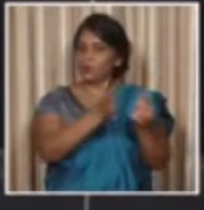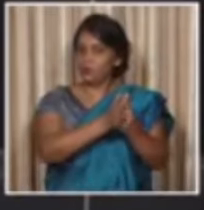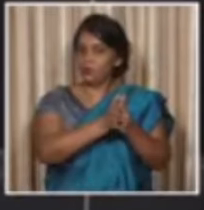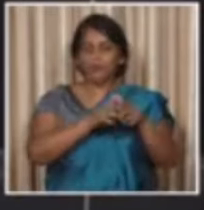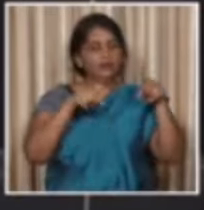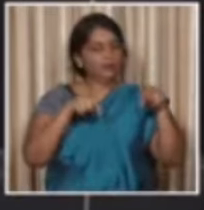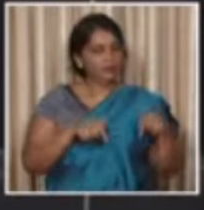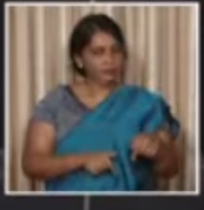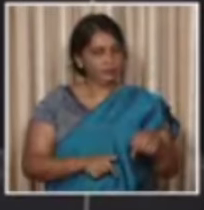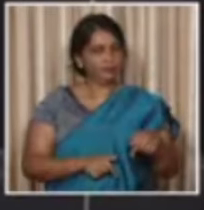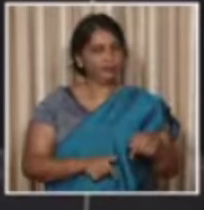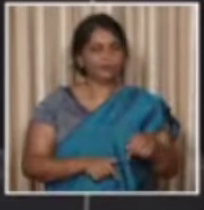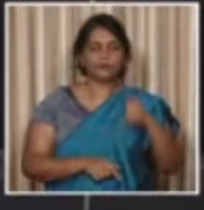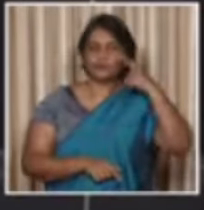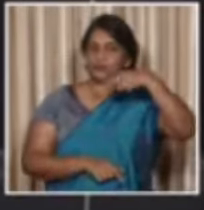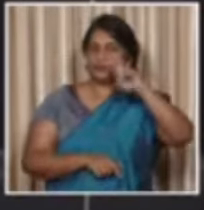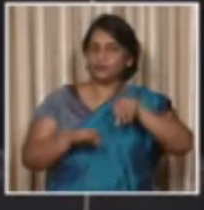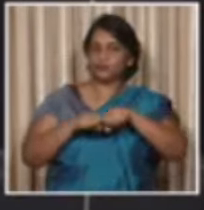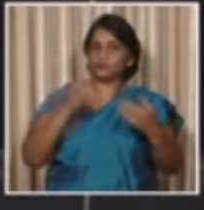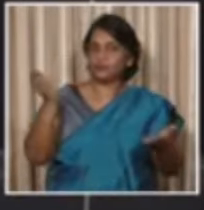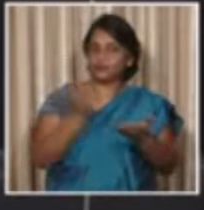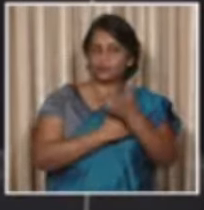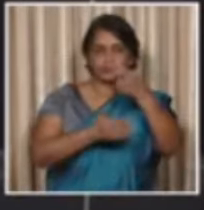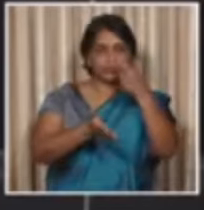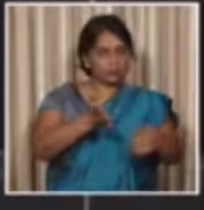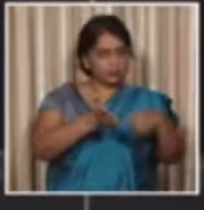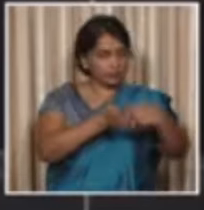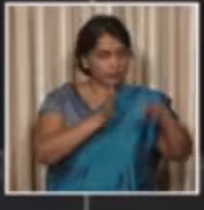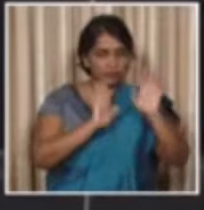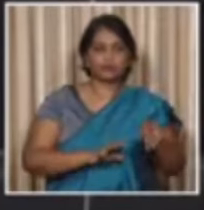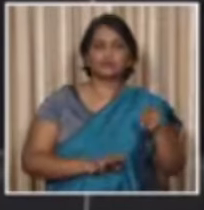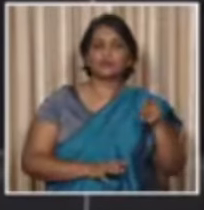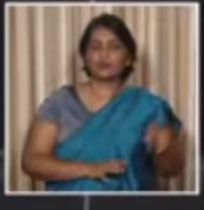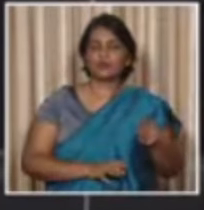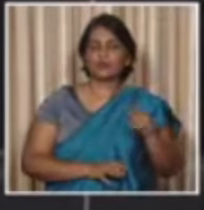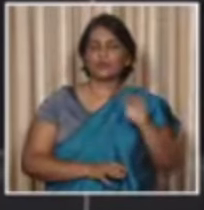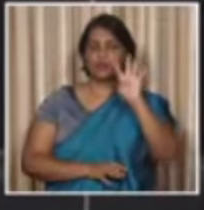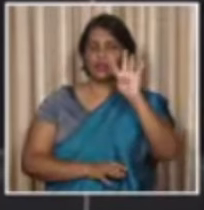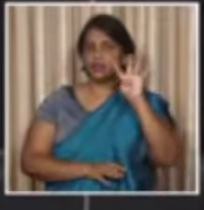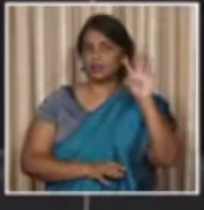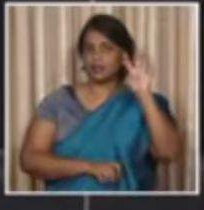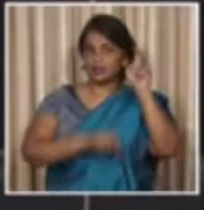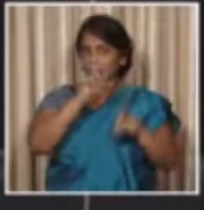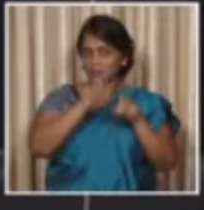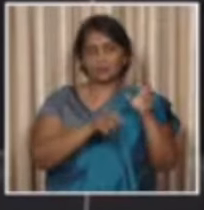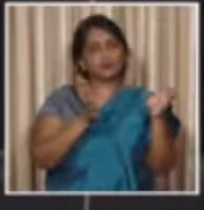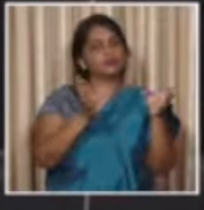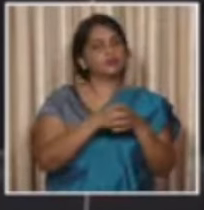අද මේ විශ්වාසභංග යෝජනාවට අත්සන් තියලා තිබෙන 44 දෙනාගේ